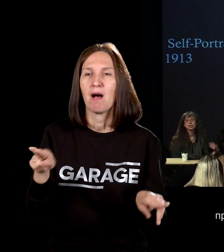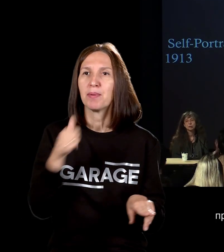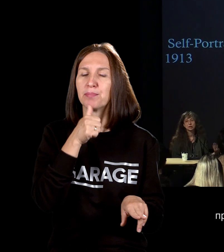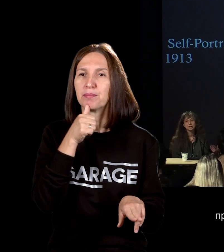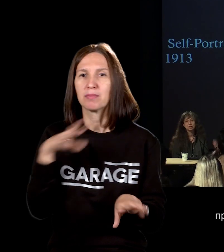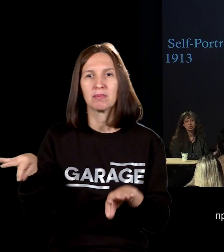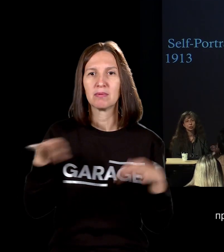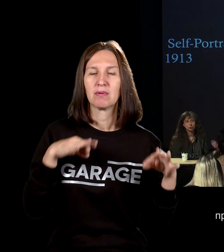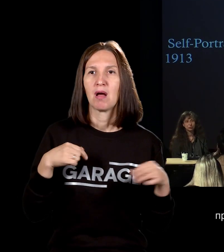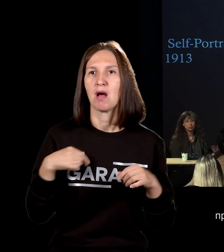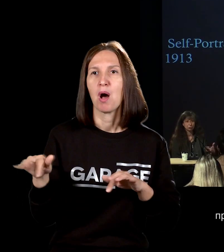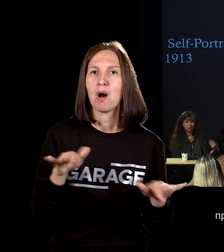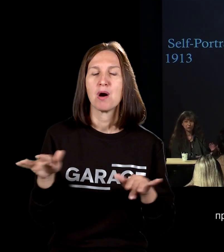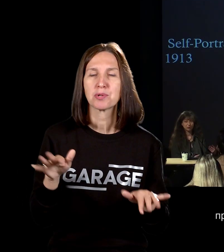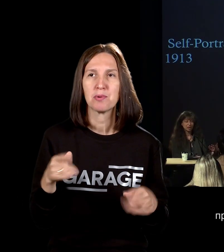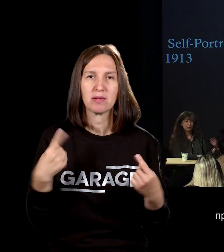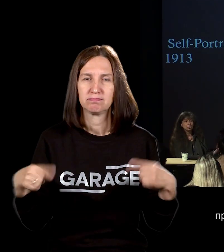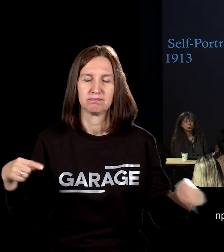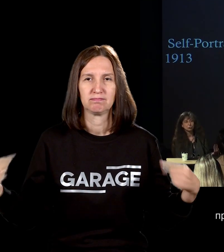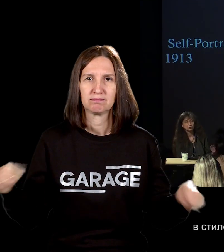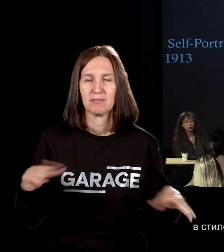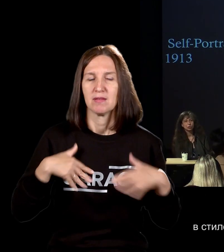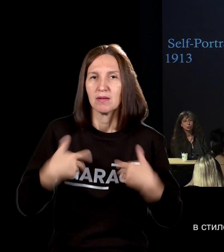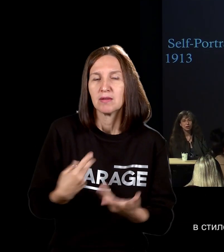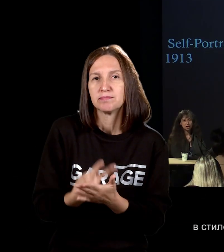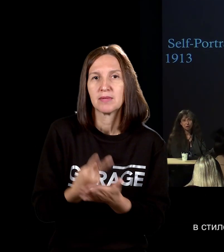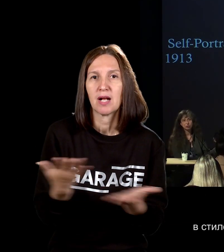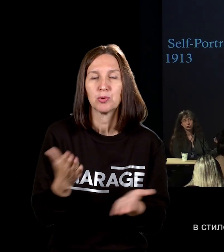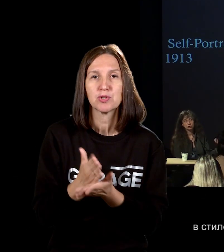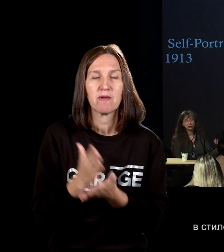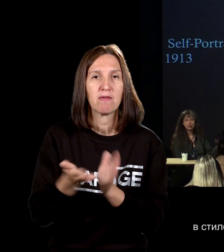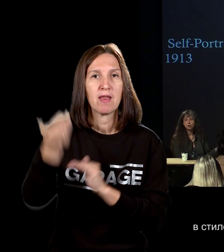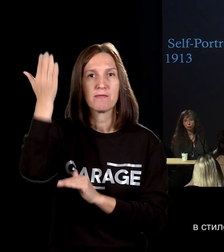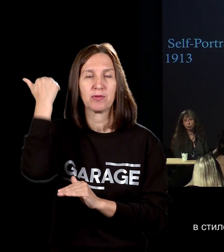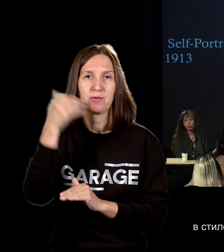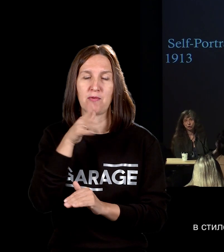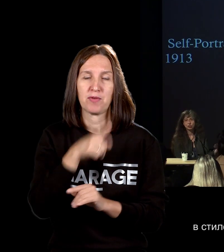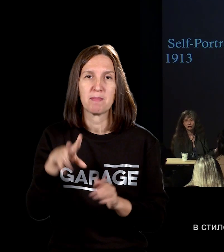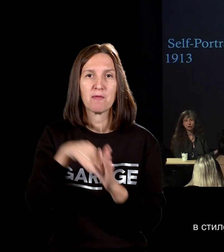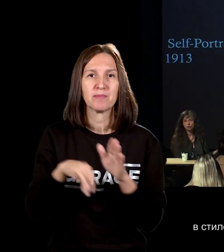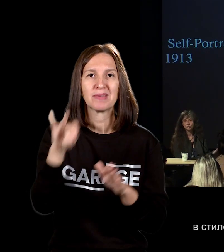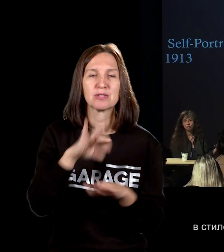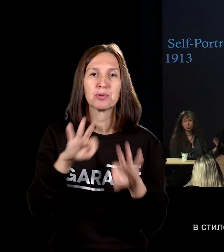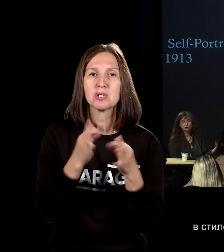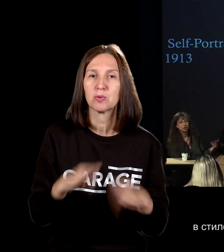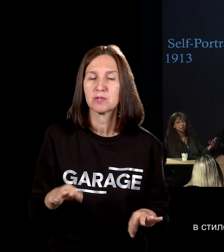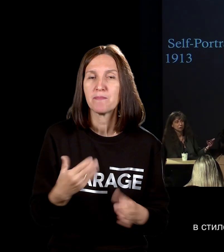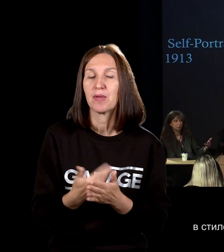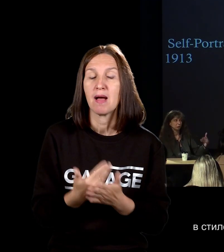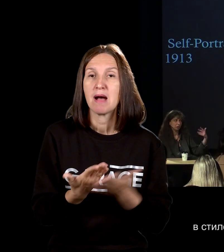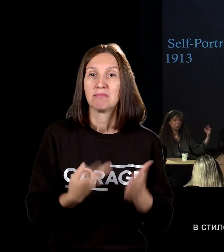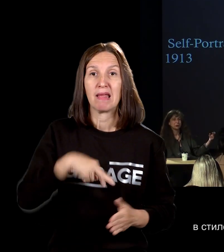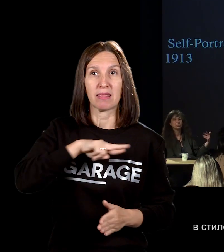самые различные репрезентации, какие существовали в то время в истории искусства. Что такое я как старинный художник, я как классический художник, я